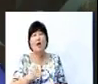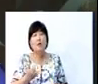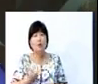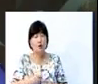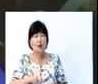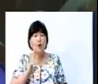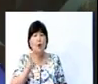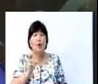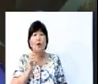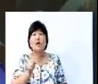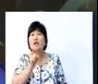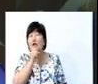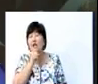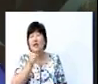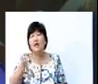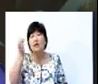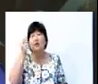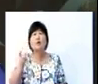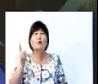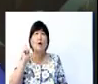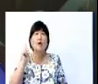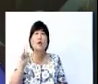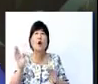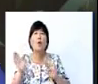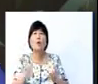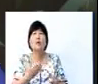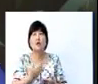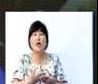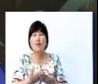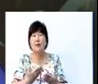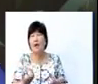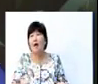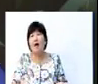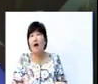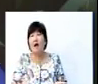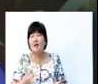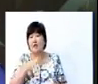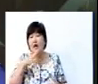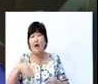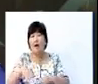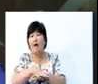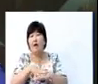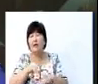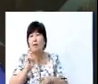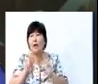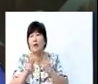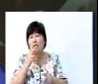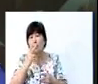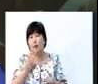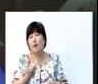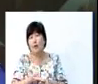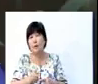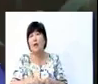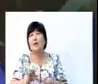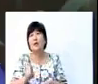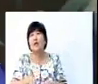сондай Қорқыт атаны еске түсіріп, баяғы сол өткен нелерді мінекі қандай қаншамада халықтар келіп қуанып, соны